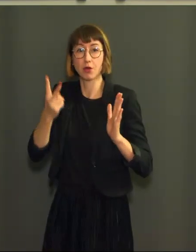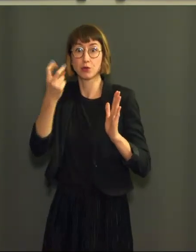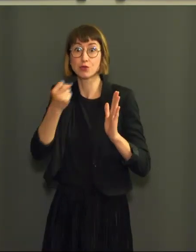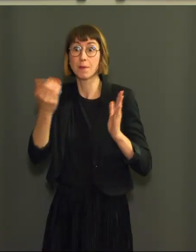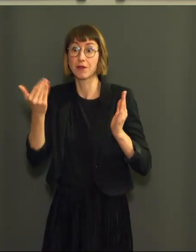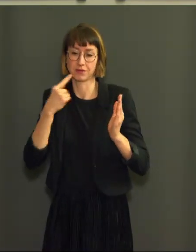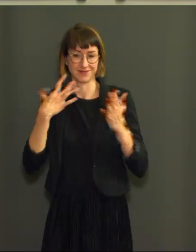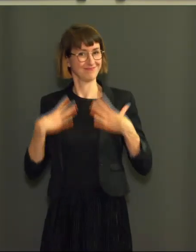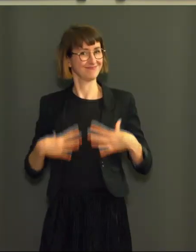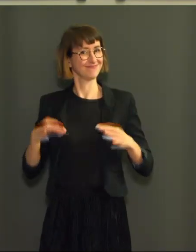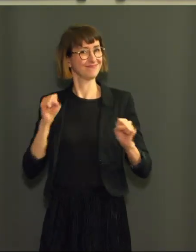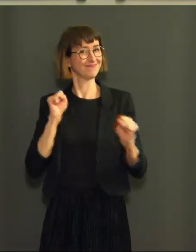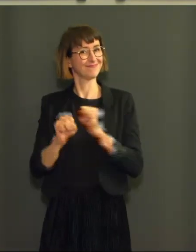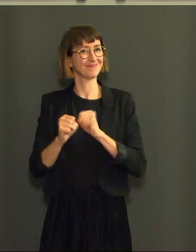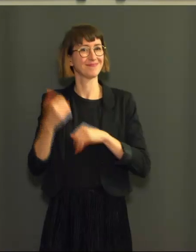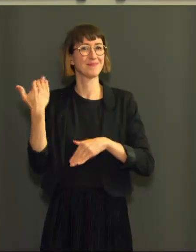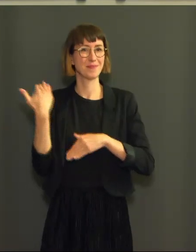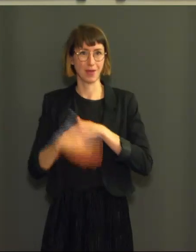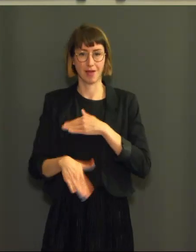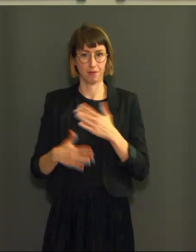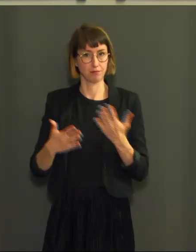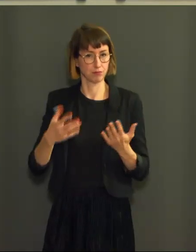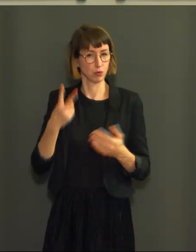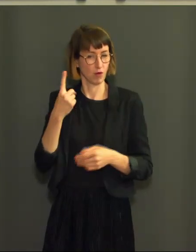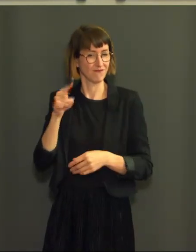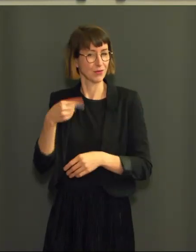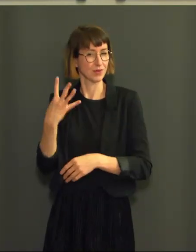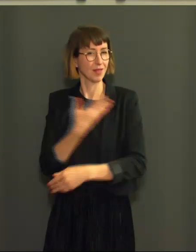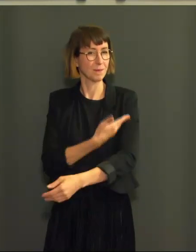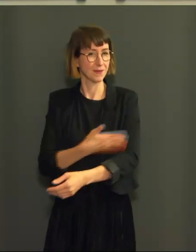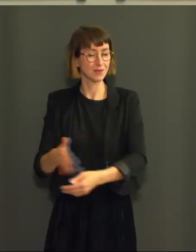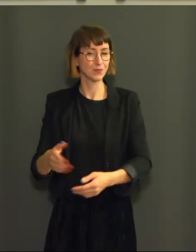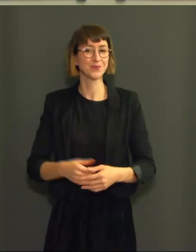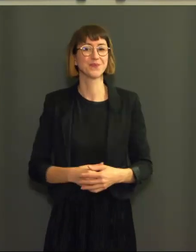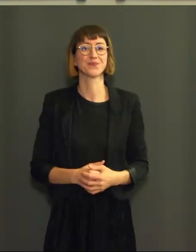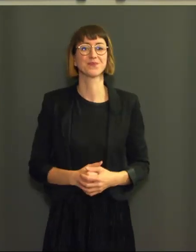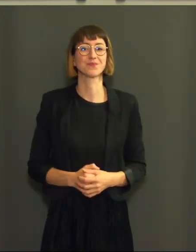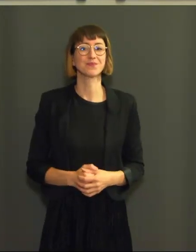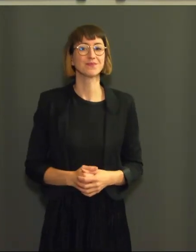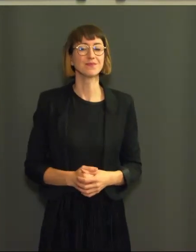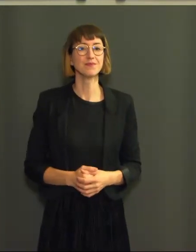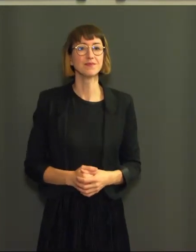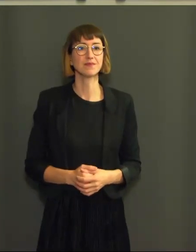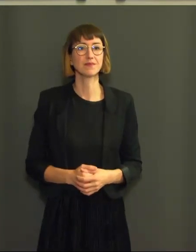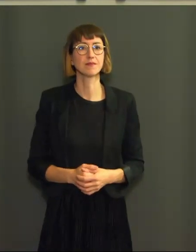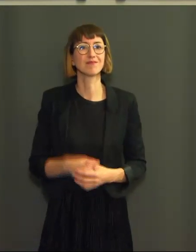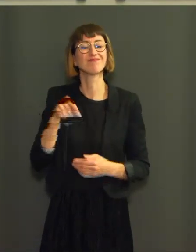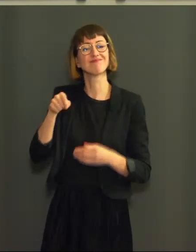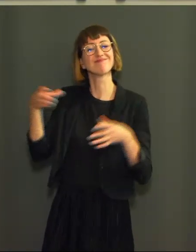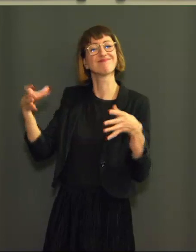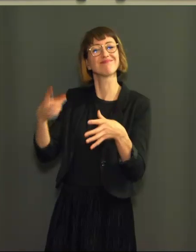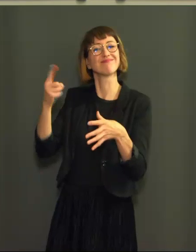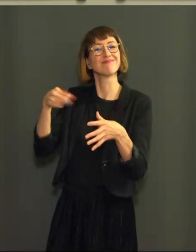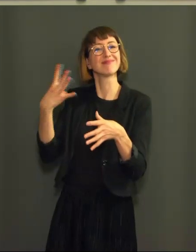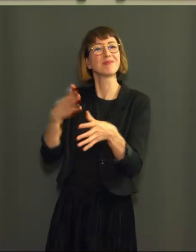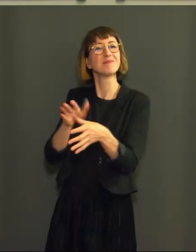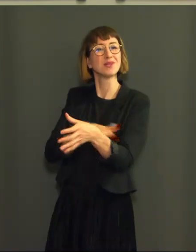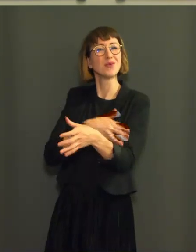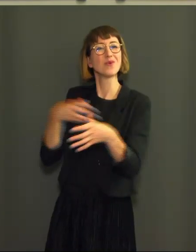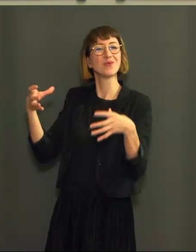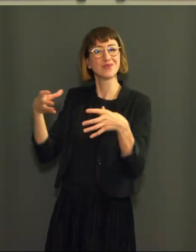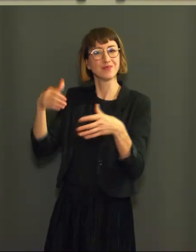première vaccination par le vaccin Johnson & Johnson. Sur ce groupe d'1 400 000 Belges, on